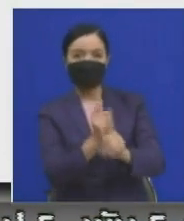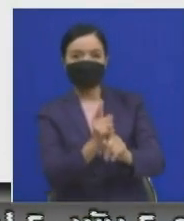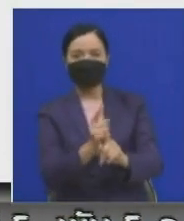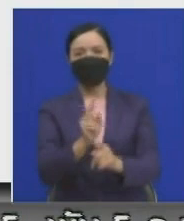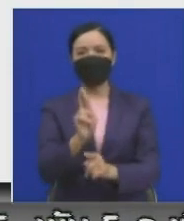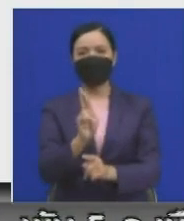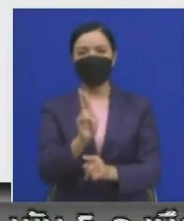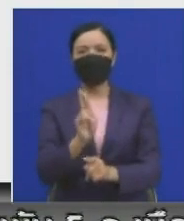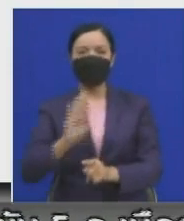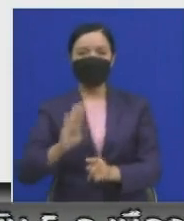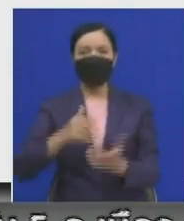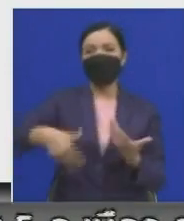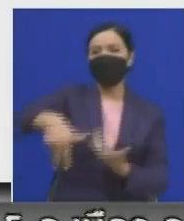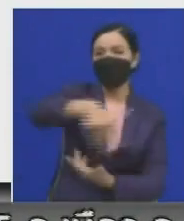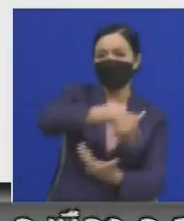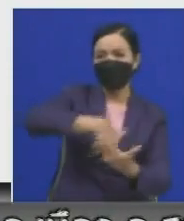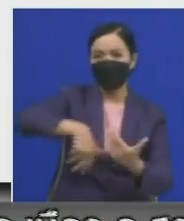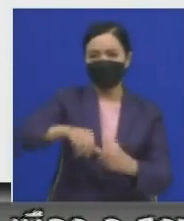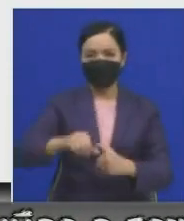ประยุก somehow